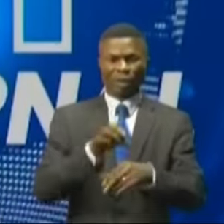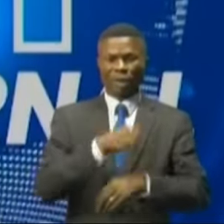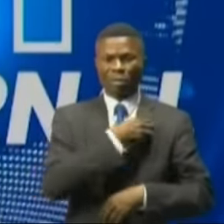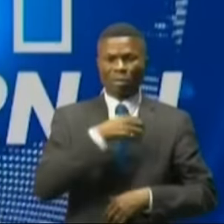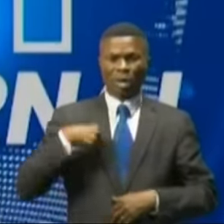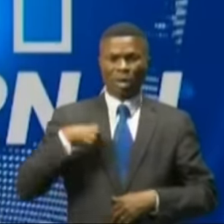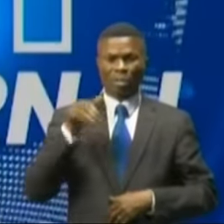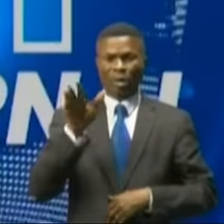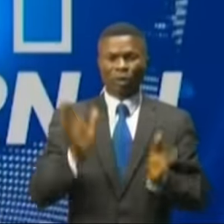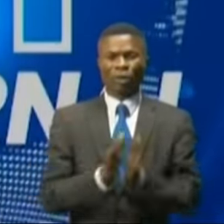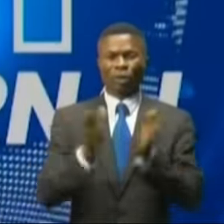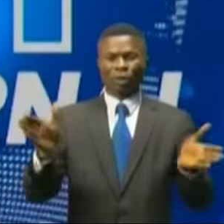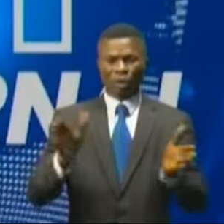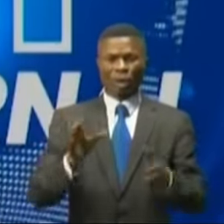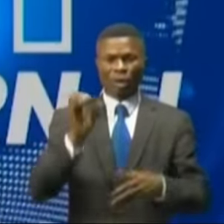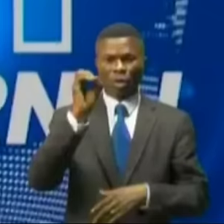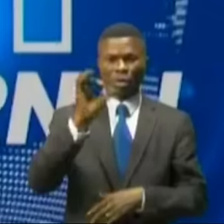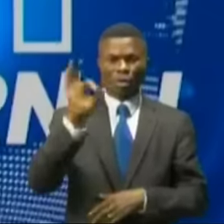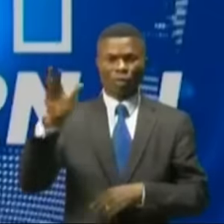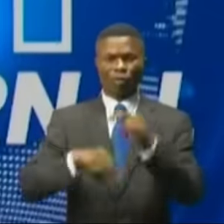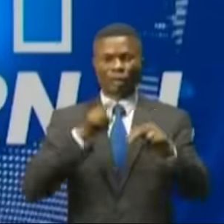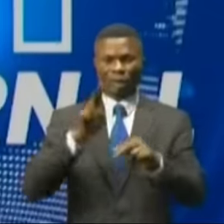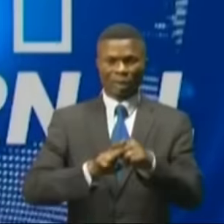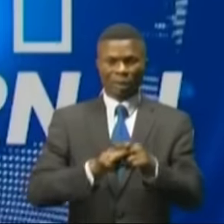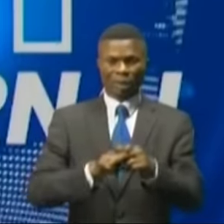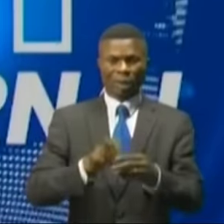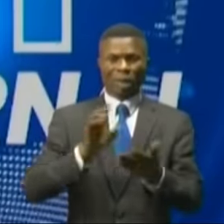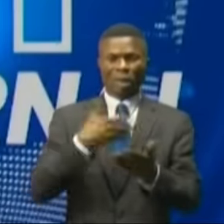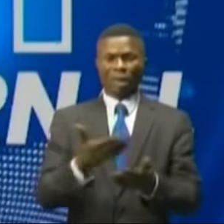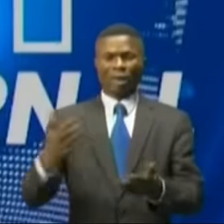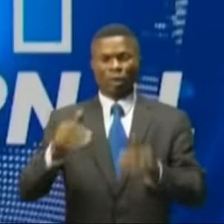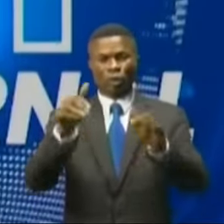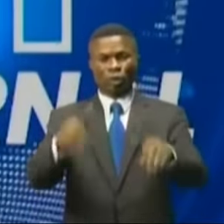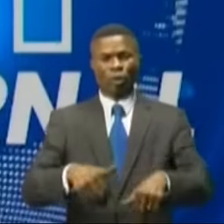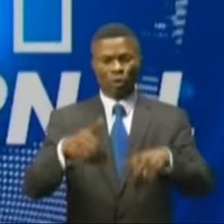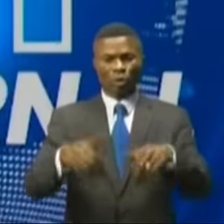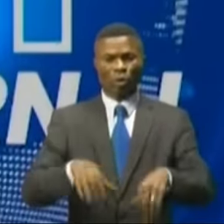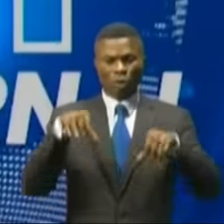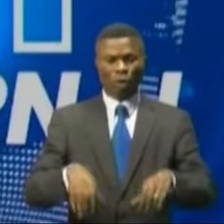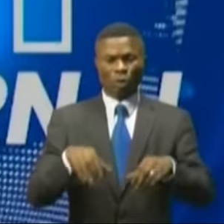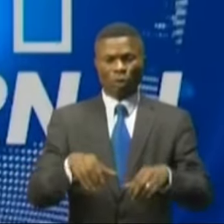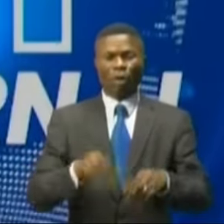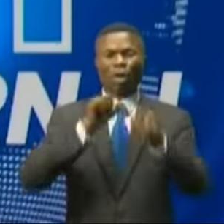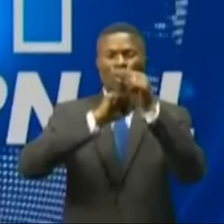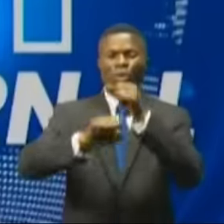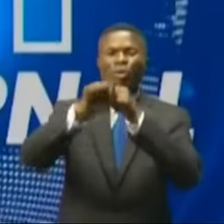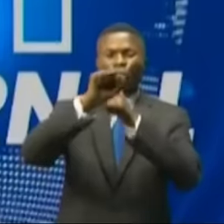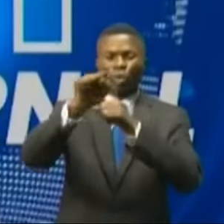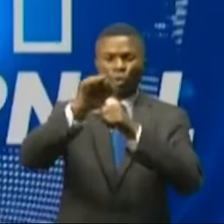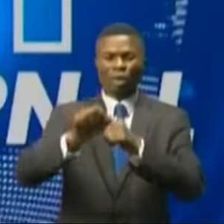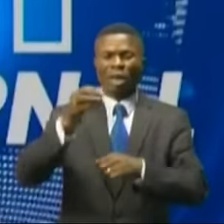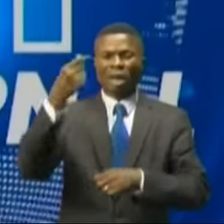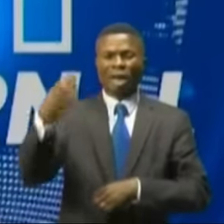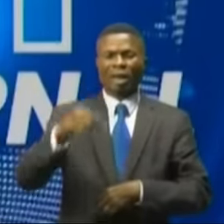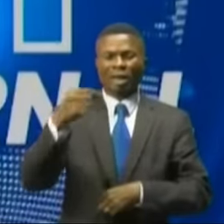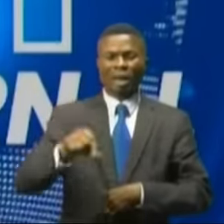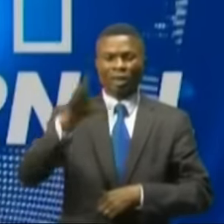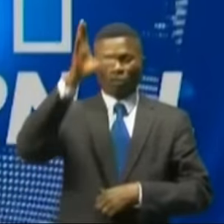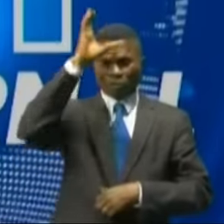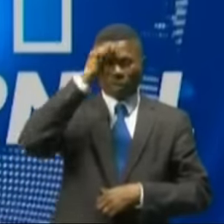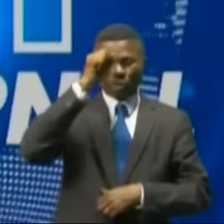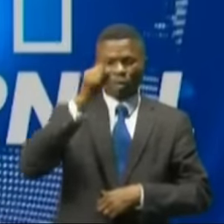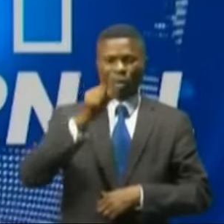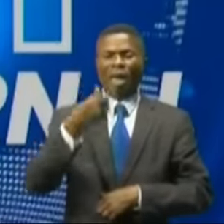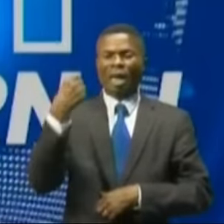directrice générale de l'Office national des produits agricoles du Congo de faire la promotion du café Kwilu, une variété